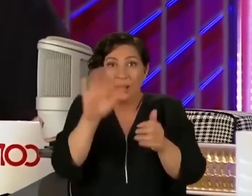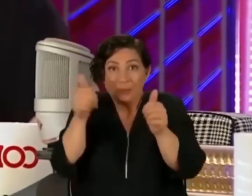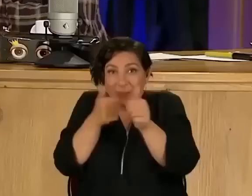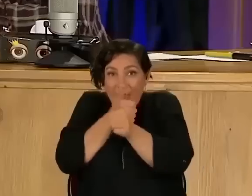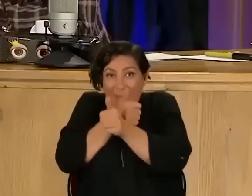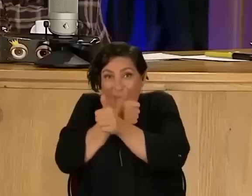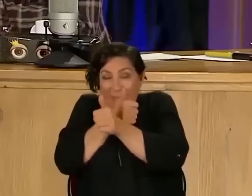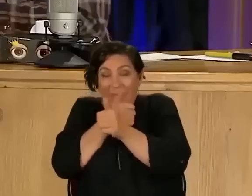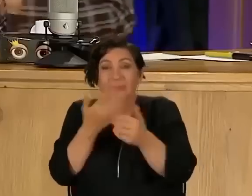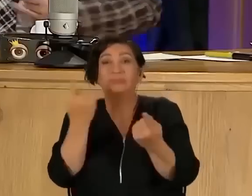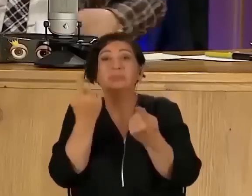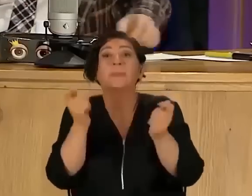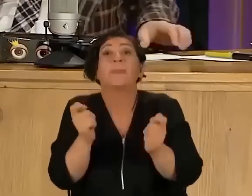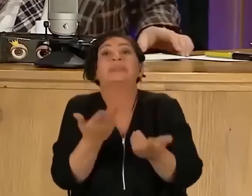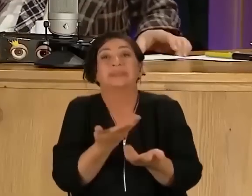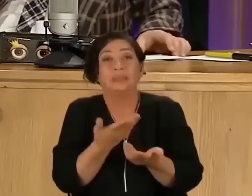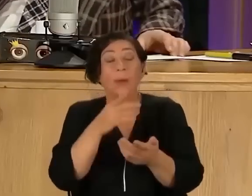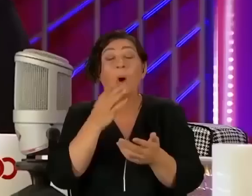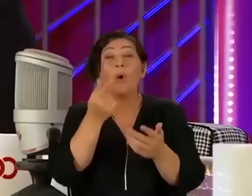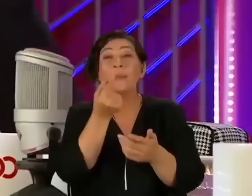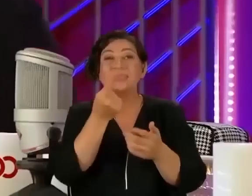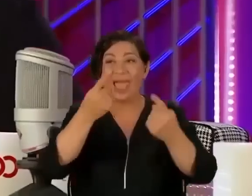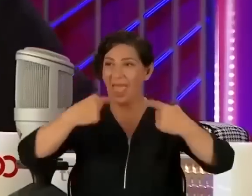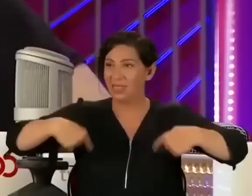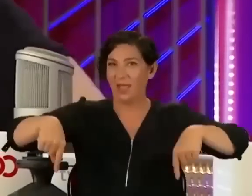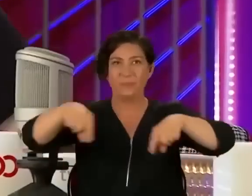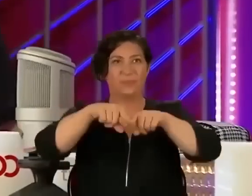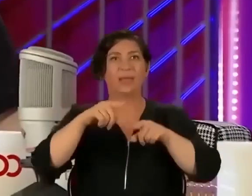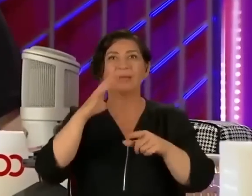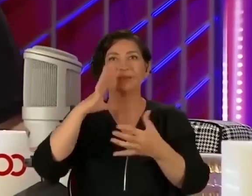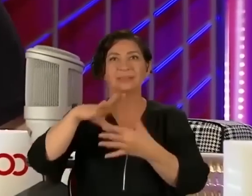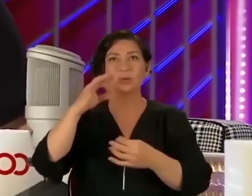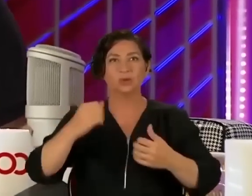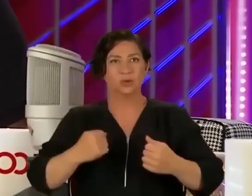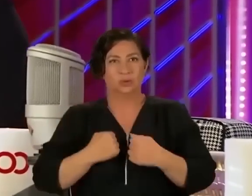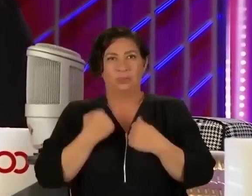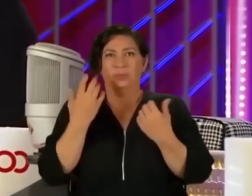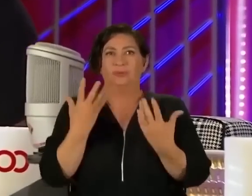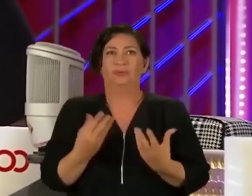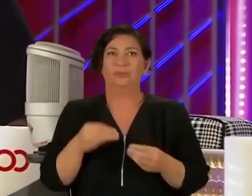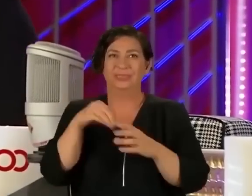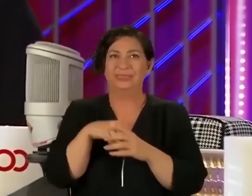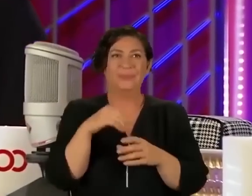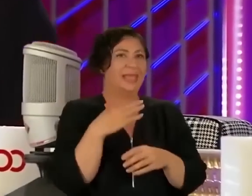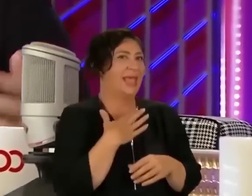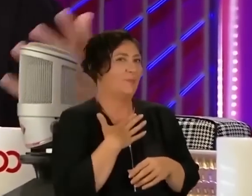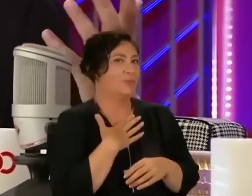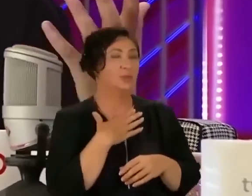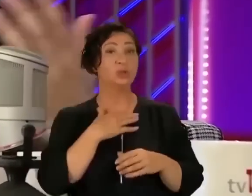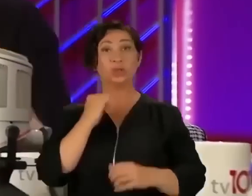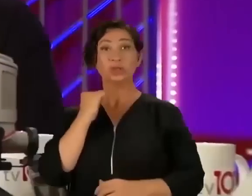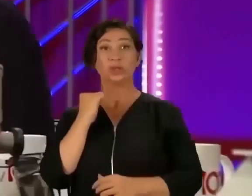arkaya saklanacak halin yok yani bir yerden yani sonra. Ama biraz da oradaki etrafımdaki insanlara göre gürbüz olduğum için bir tık yanına dursaydım,